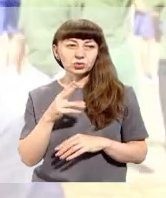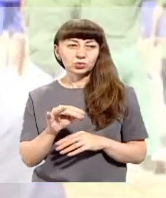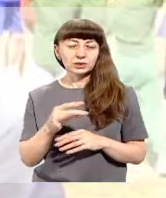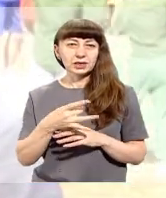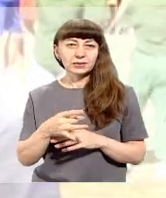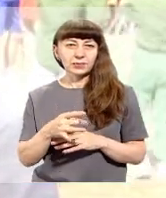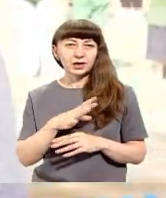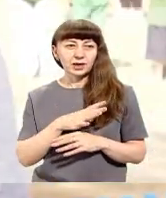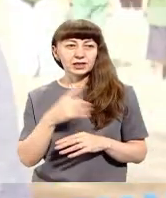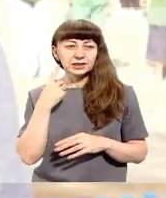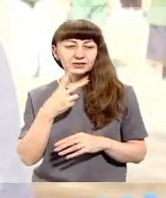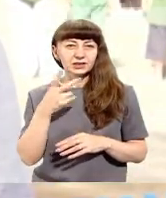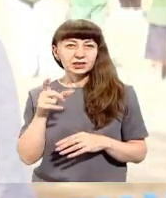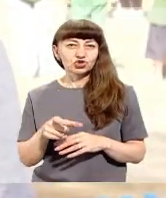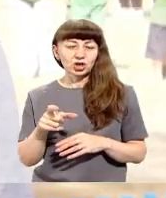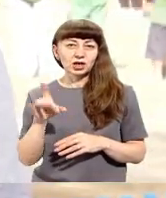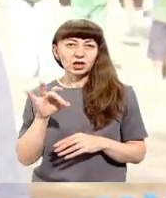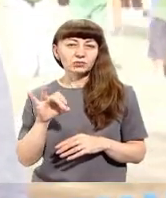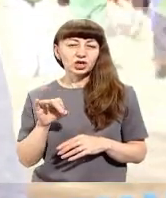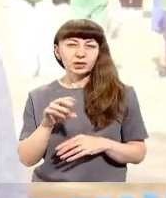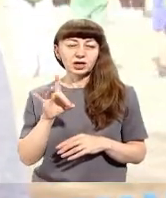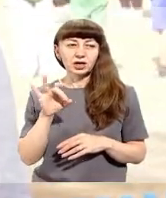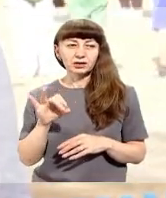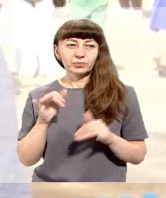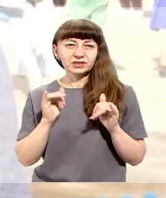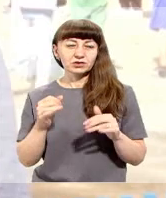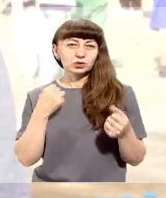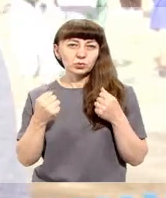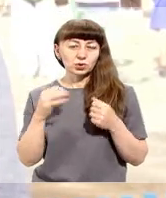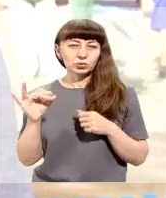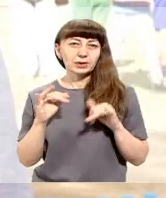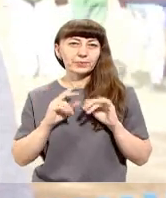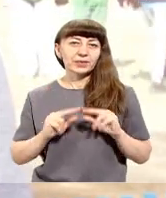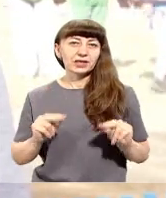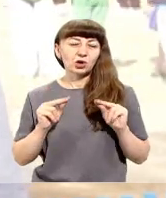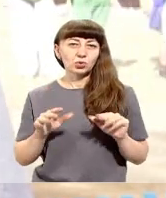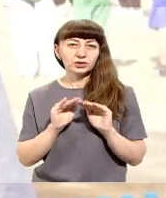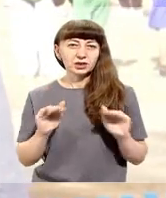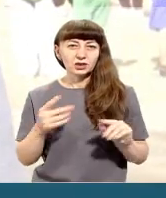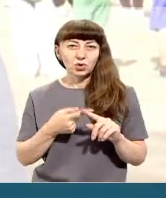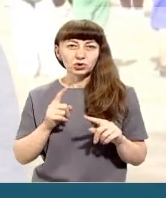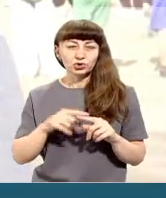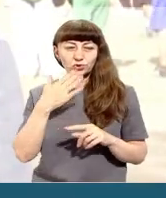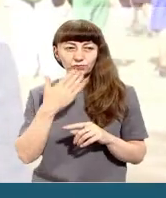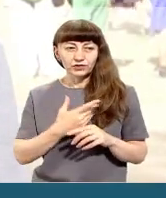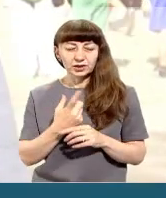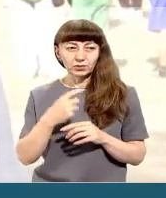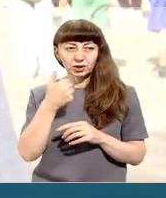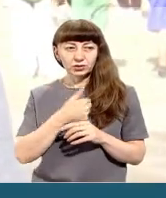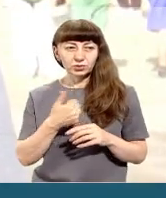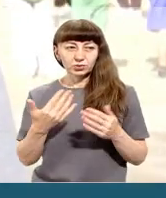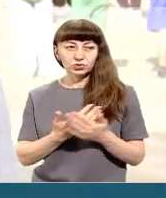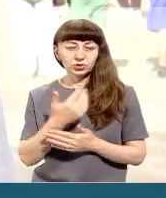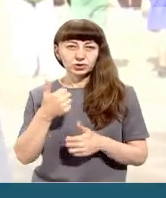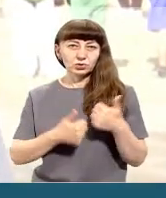Галымжан Махатов был выдающийся человек. Всю жизнь посвятил спорту и педагогике. Дети его всегда очень любили. В этом году очередной